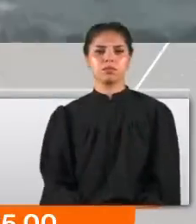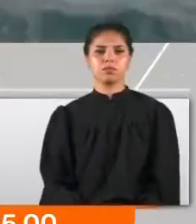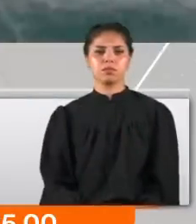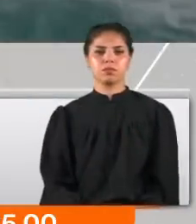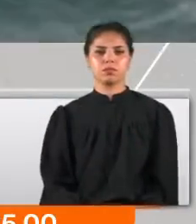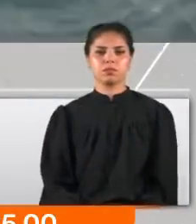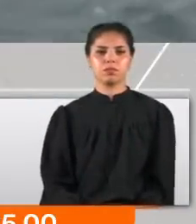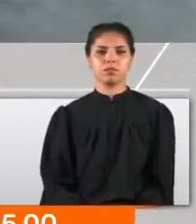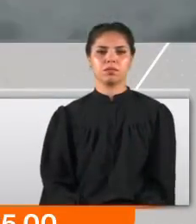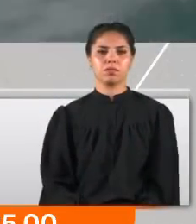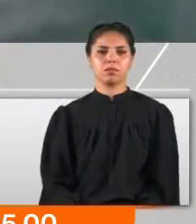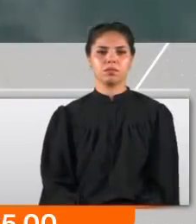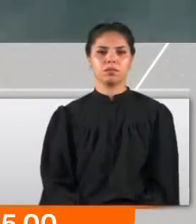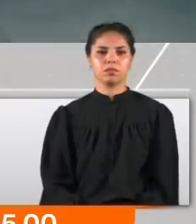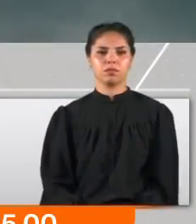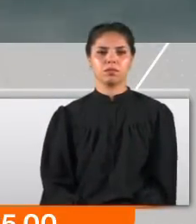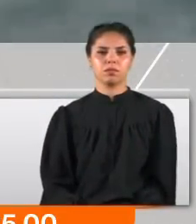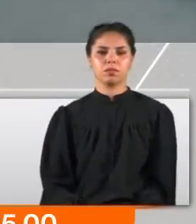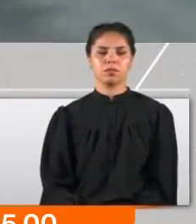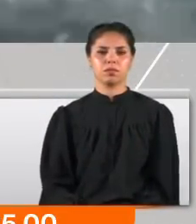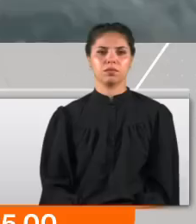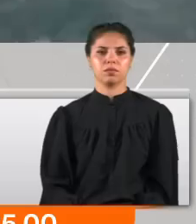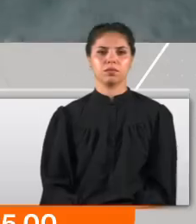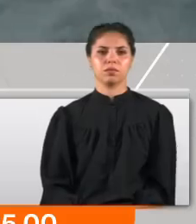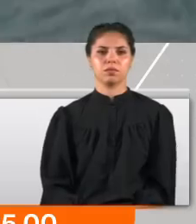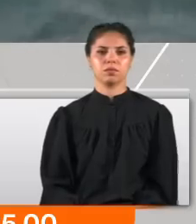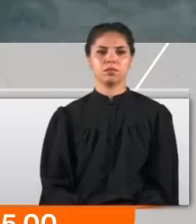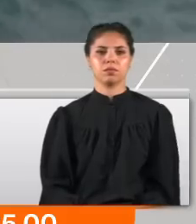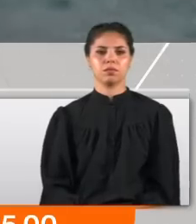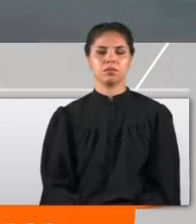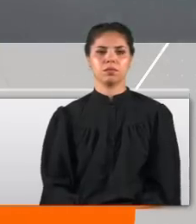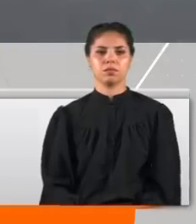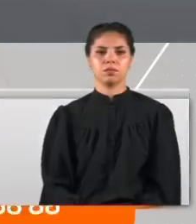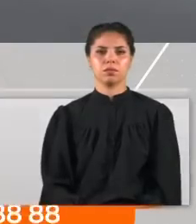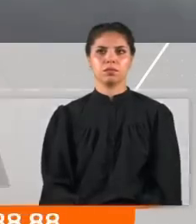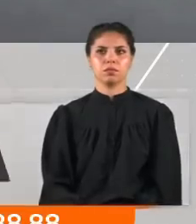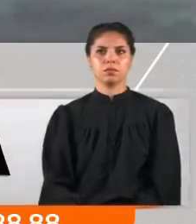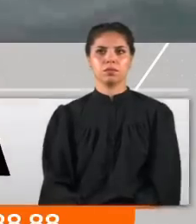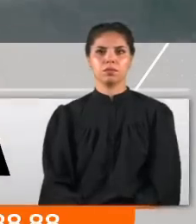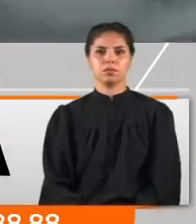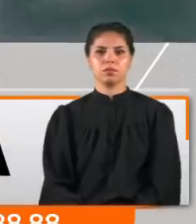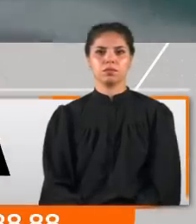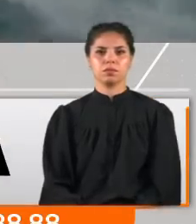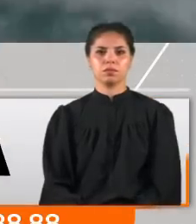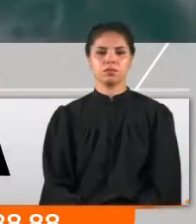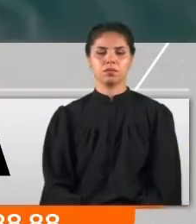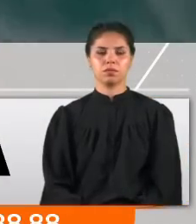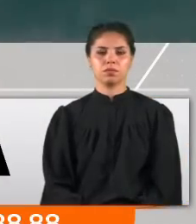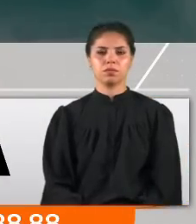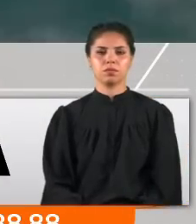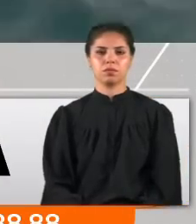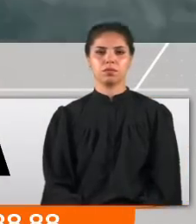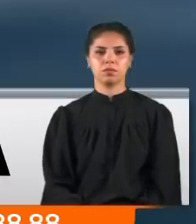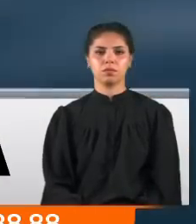Aslında en zorlarından biri bu kanaldı. Dediğim gibi su sıcaklığı çok düşük. Çoğu insan zaten hipotermiden dolayı